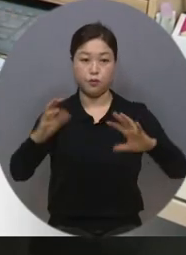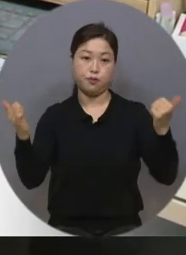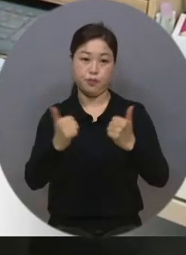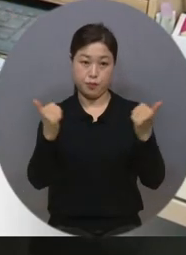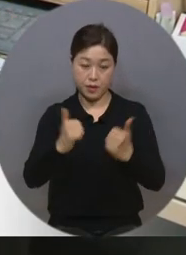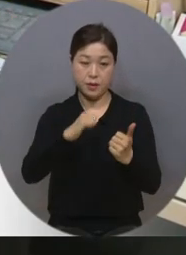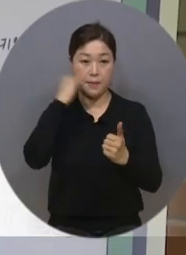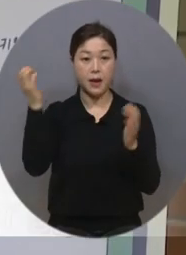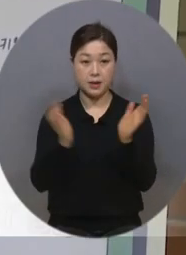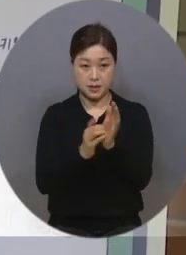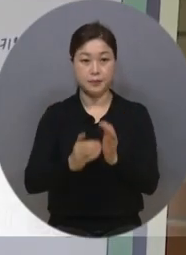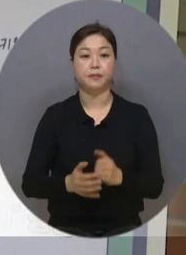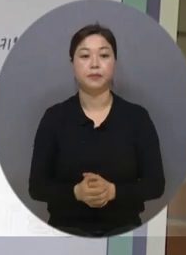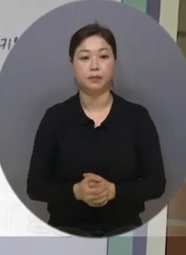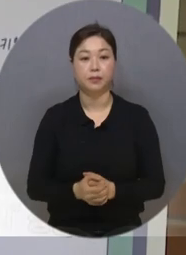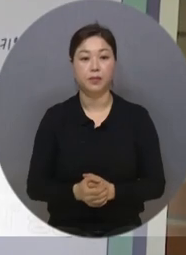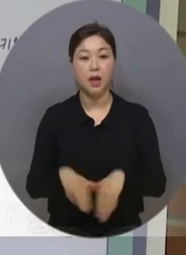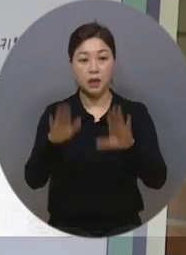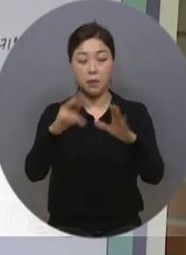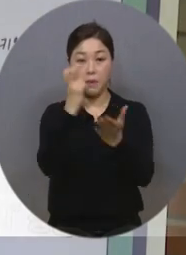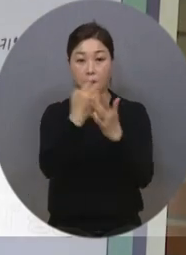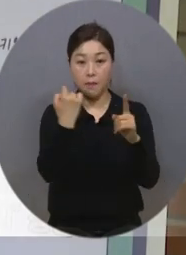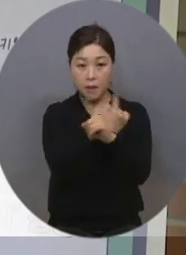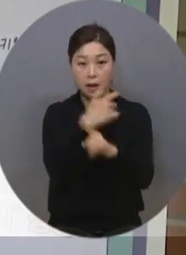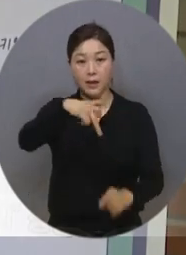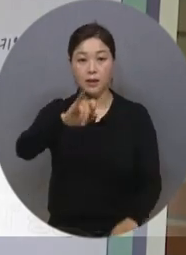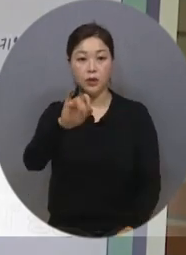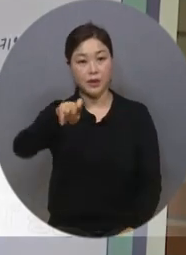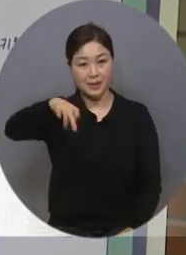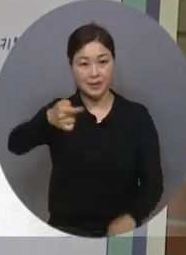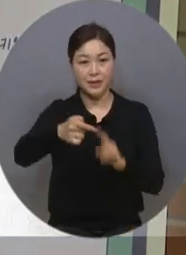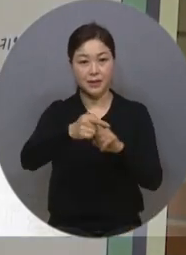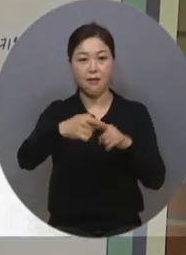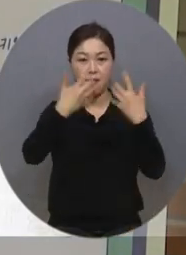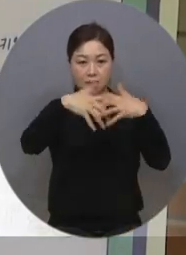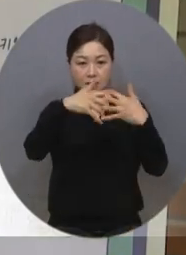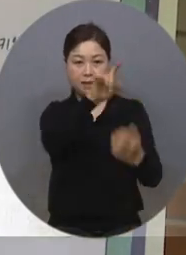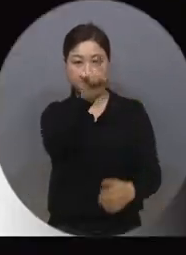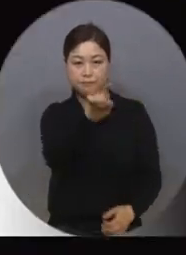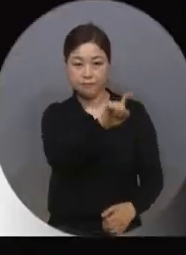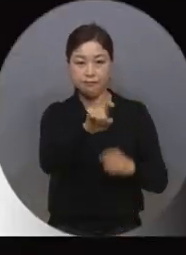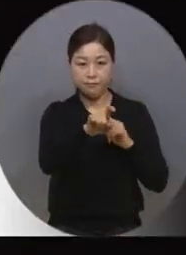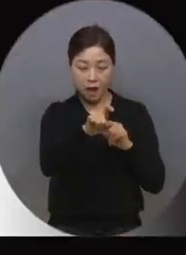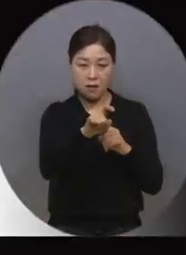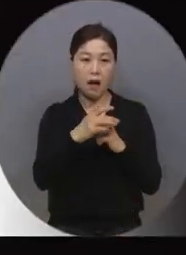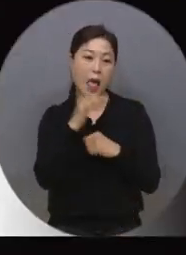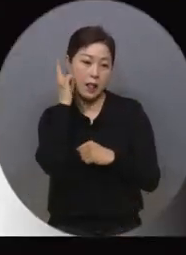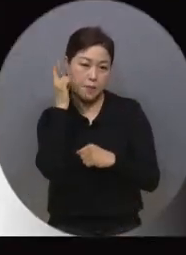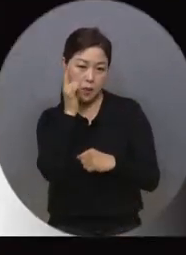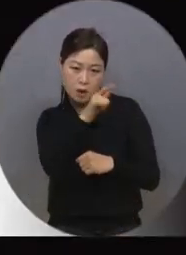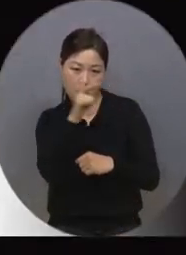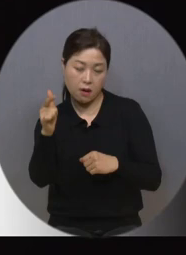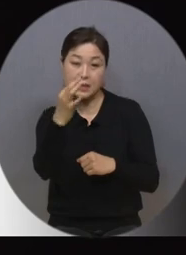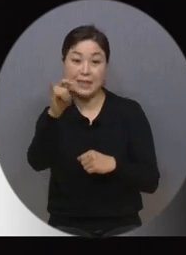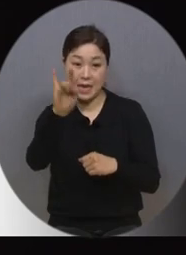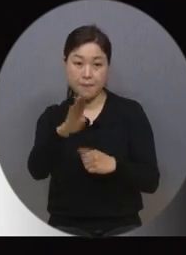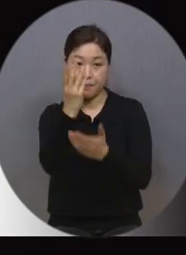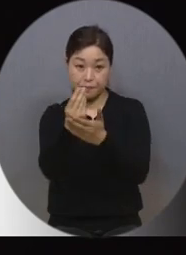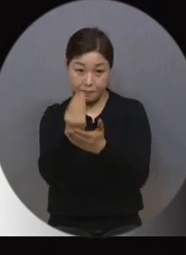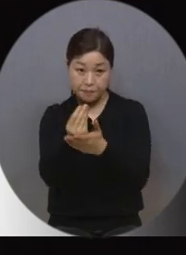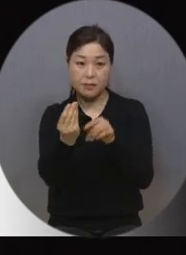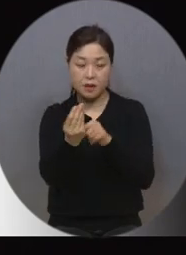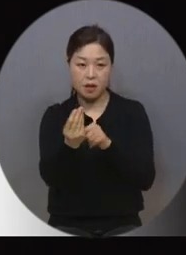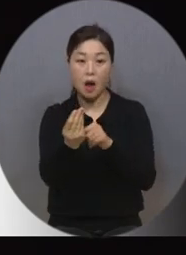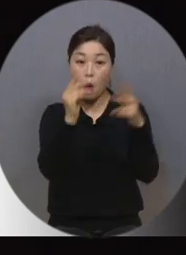의결됐다고 밝혔습니다. 이번 개정은 키오스크나 이동통신 단말장치에 설치되는 모바일 앱 등의 제공자와